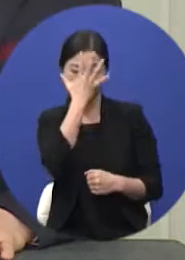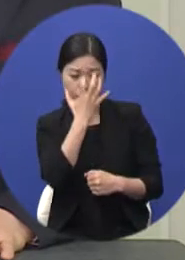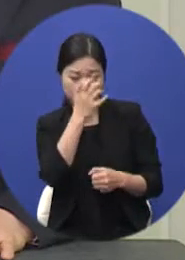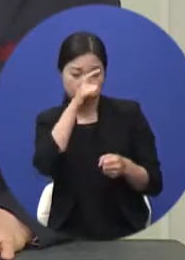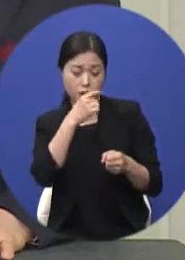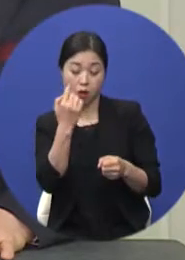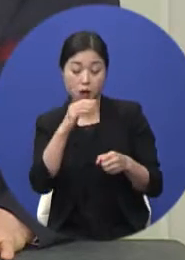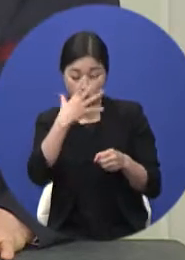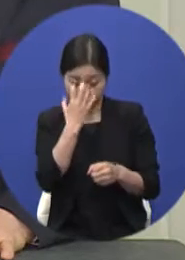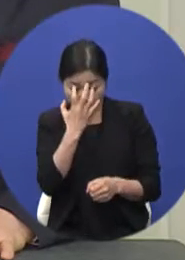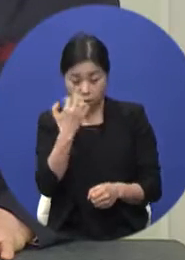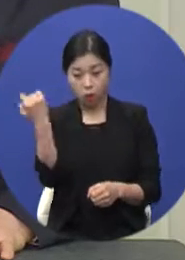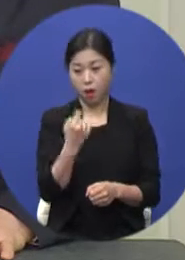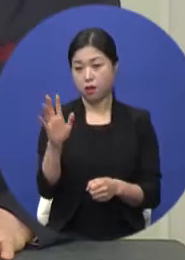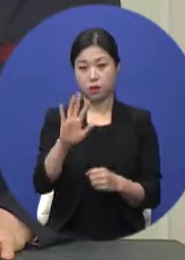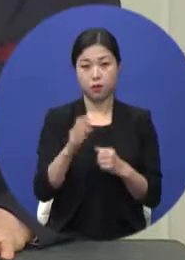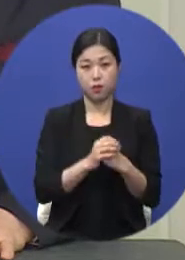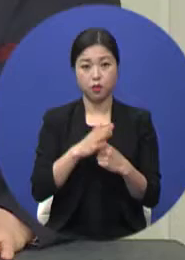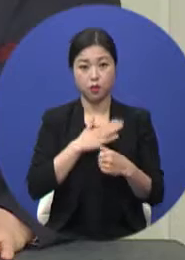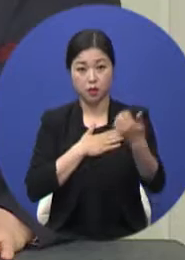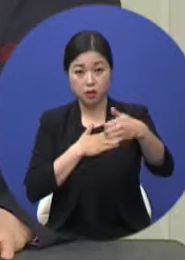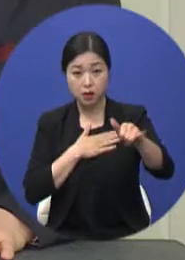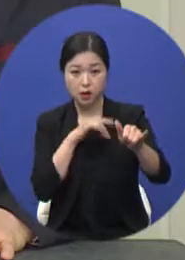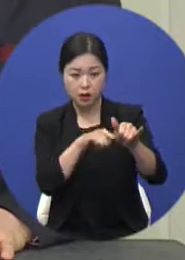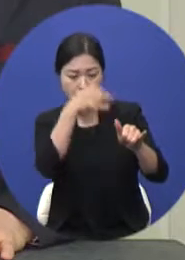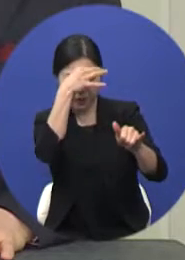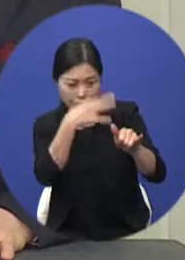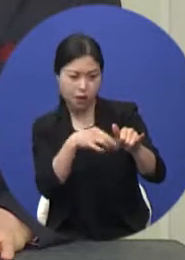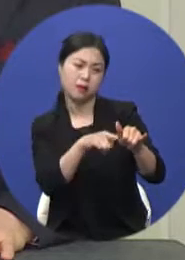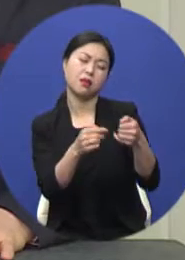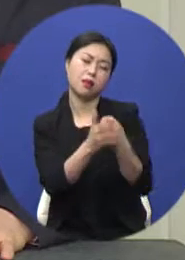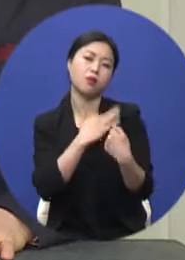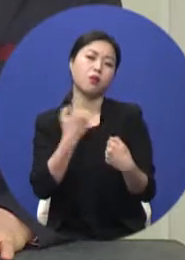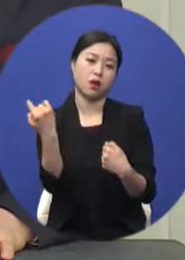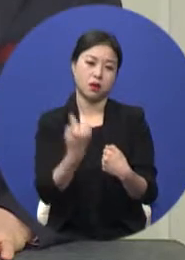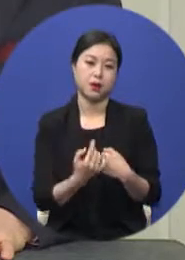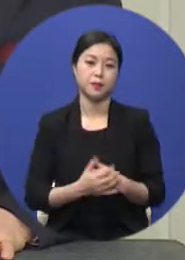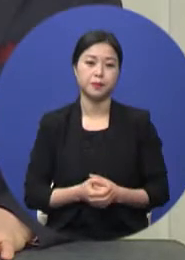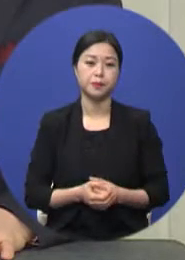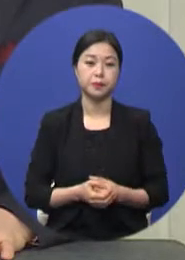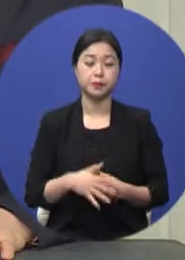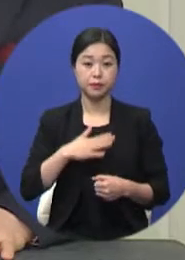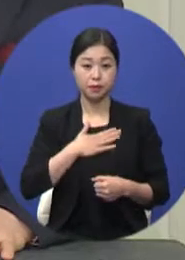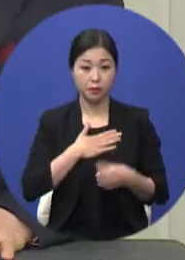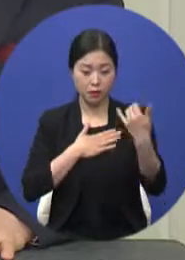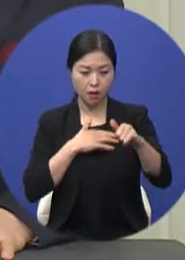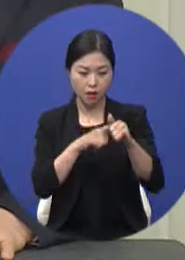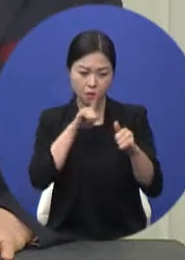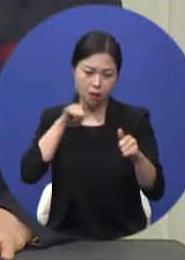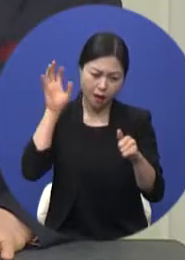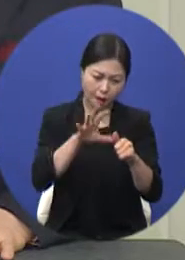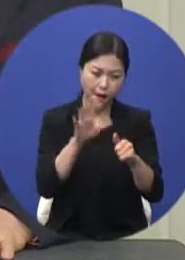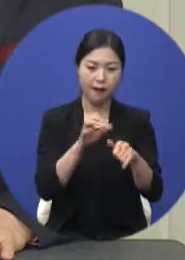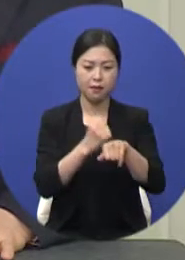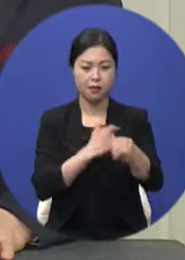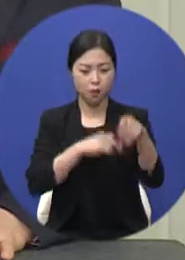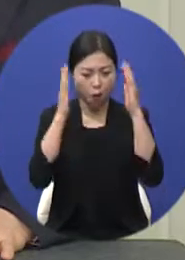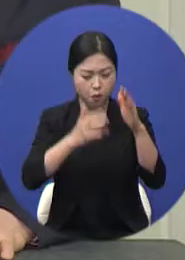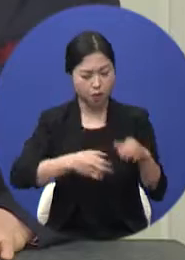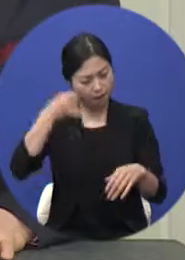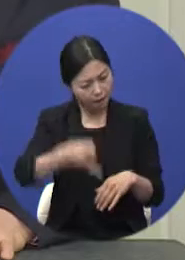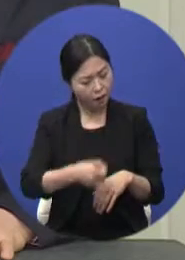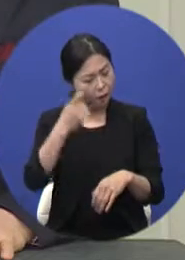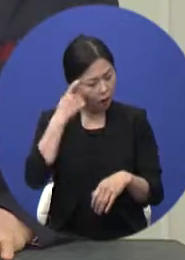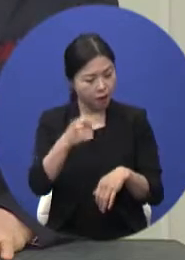오는 게 아니라 뭐라 그러시냐면 애들한테 미안해서 온다고. 그렇죠. 내가 애한테 막 지적질하고 왜 공부 안 하니 왜 야.